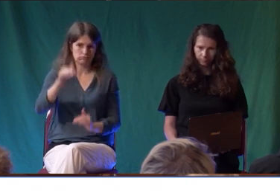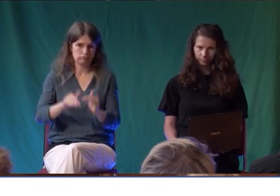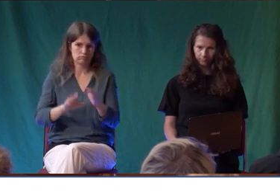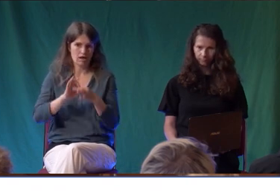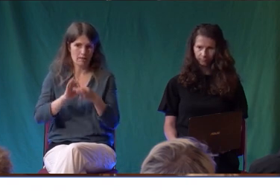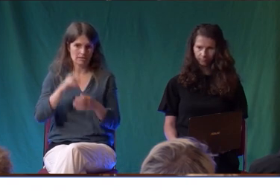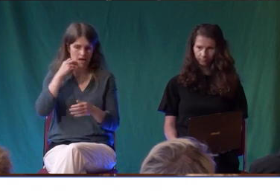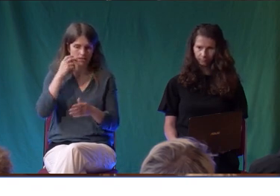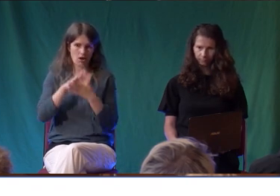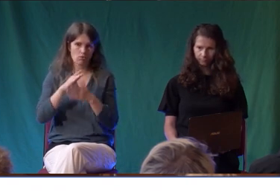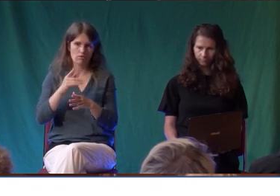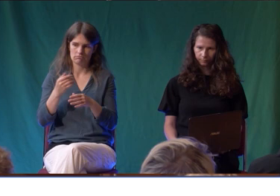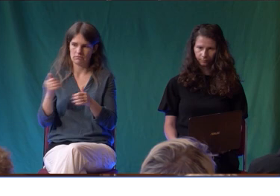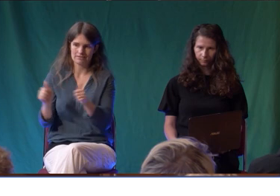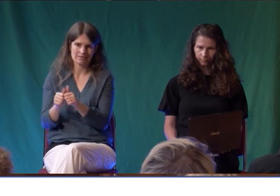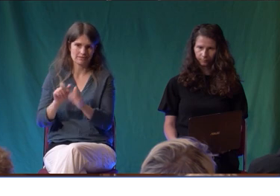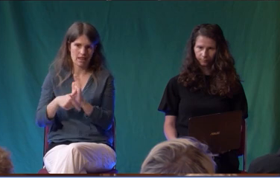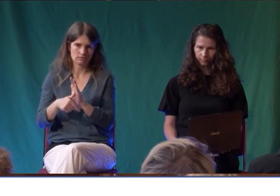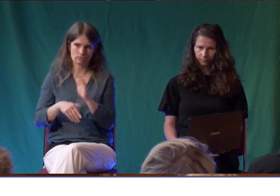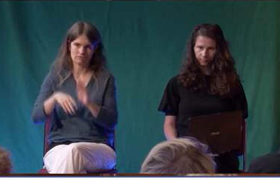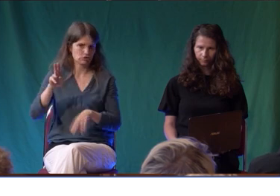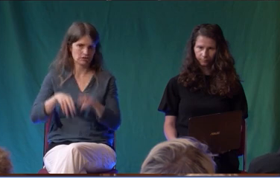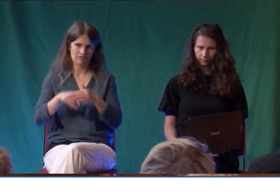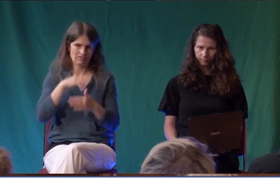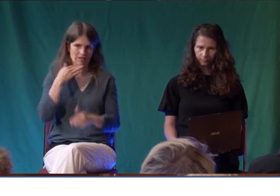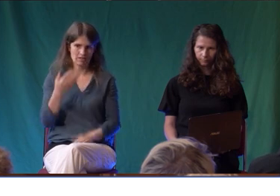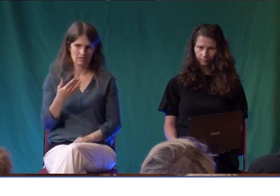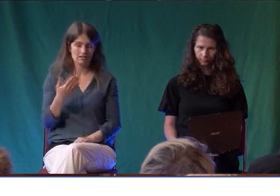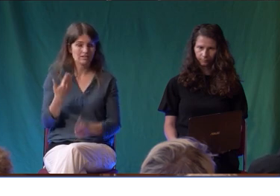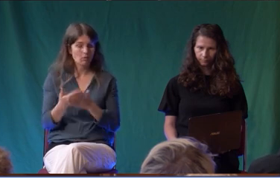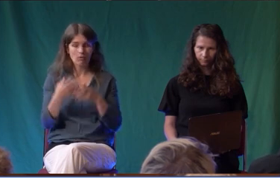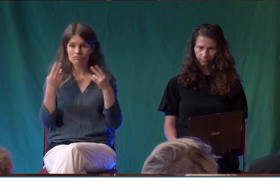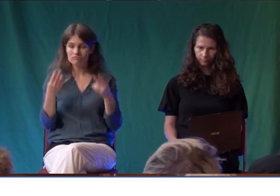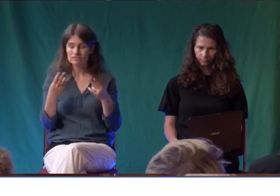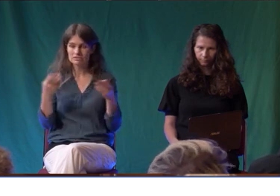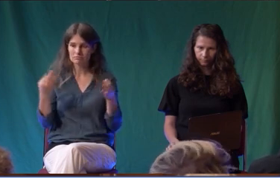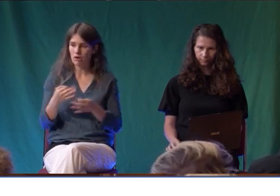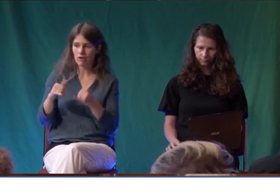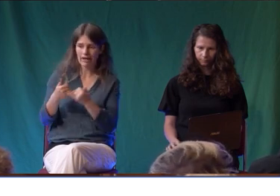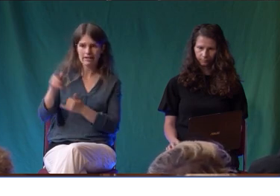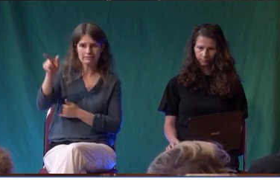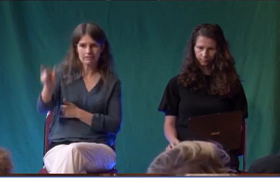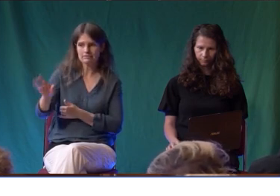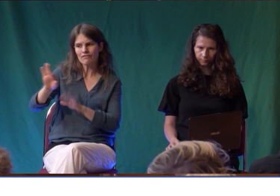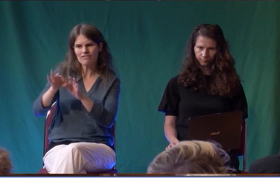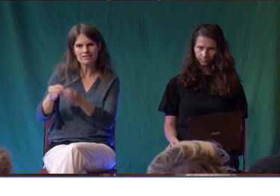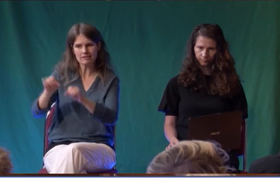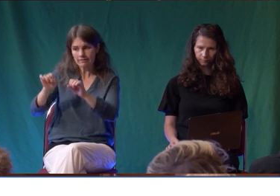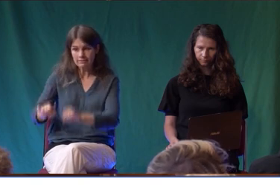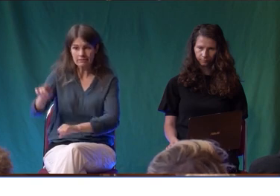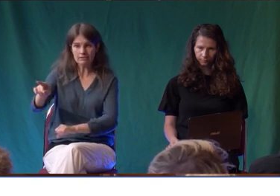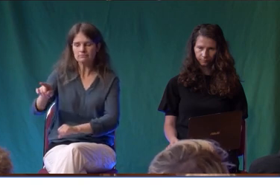das haben wir heute auch schon ganz oft gehört die Eltern sollen ernst genommen werden in ihren eigenen Fähigkeiten also das was sie selbst